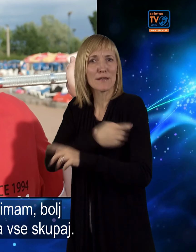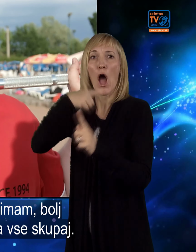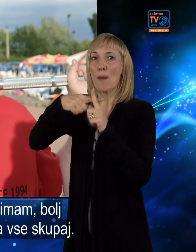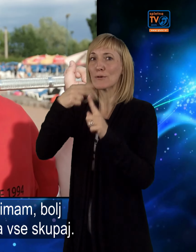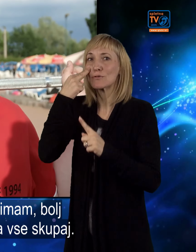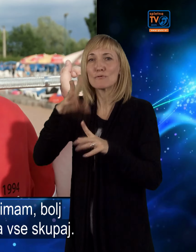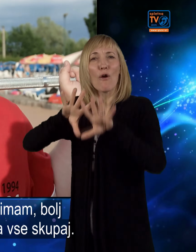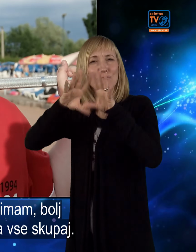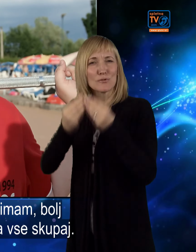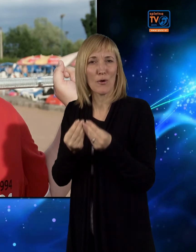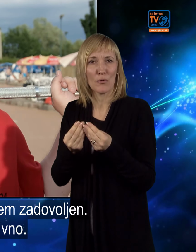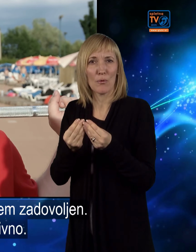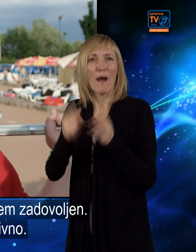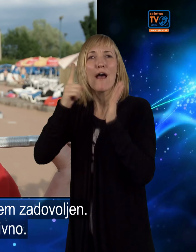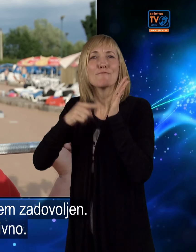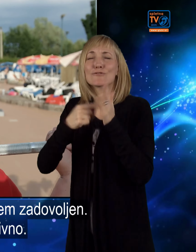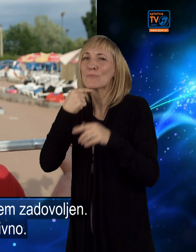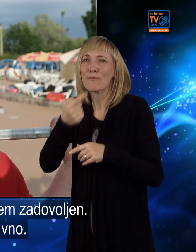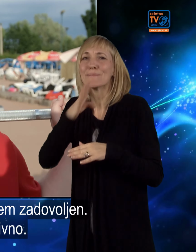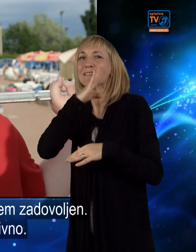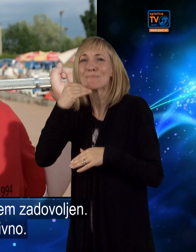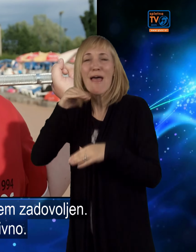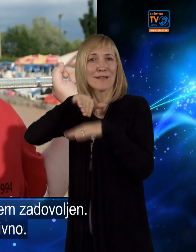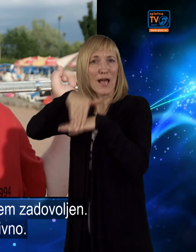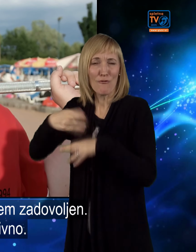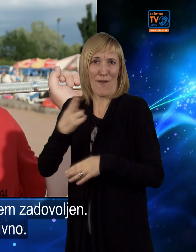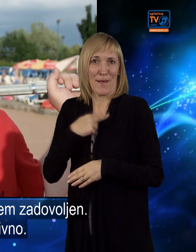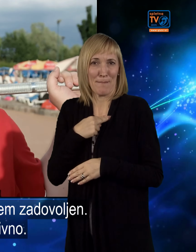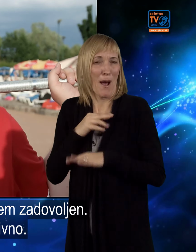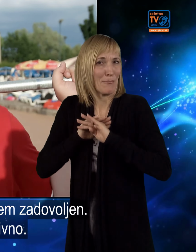pozitivno gledam na vse skupaj. Kot smo že večkrat omenili, več se smejim, bolj sem zadovoljen.